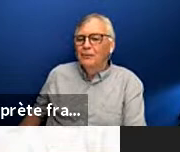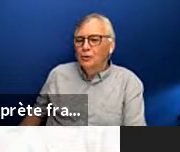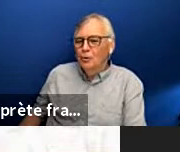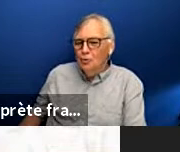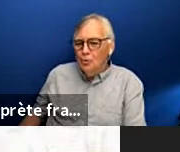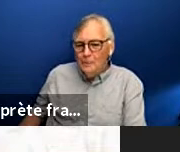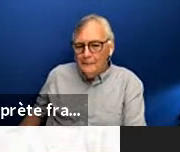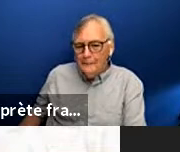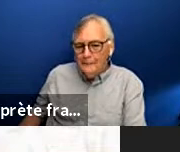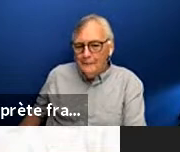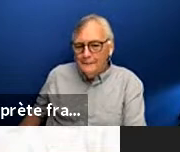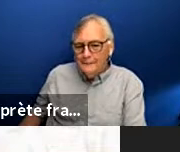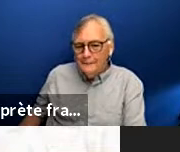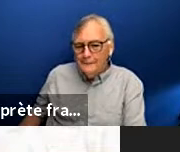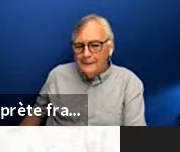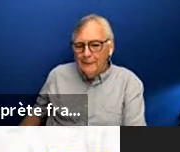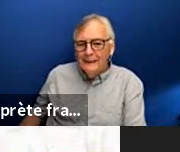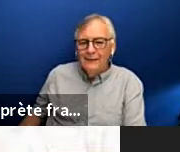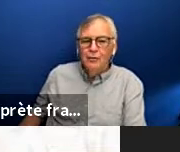Bienvenue.